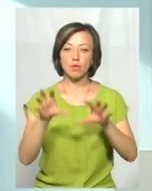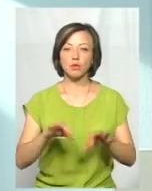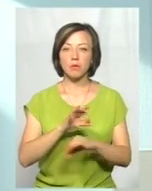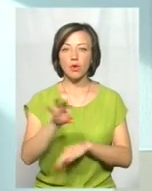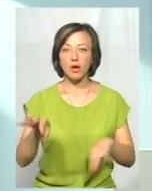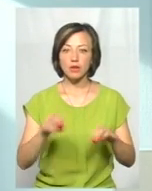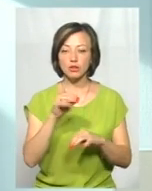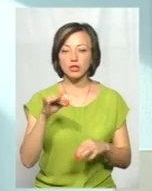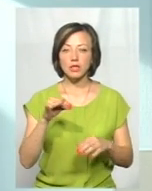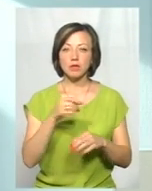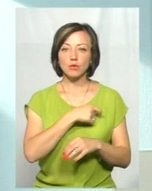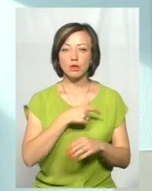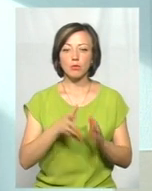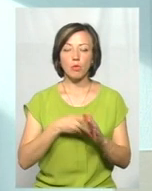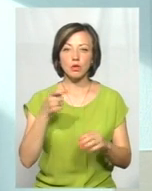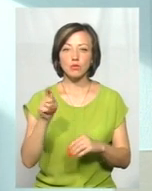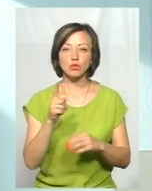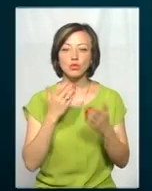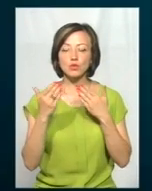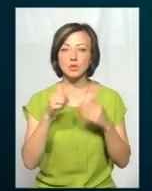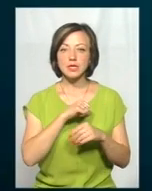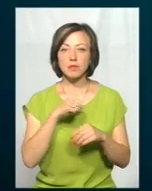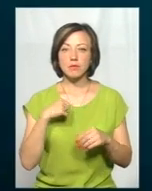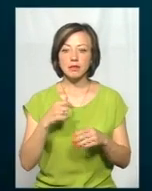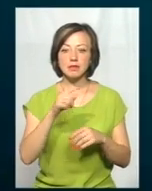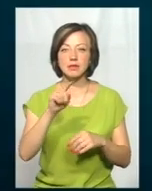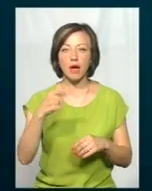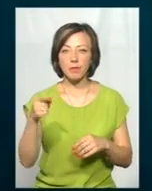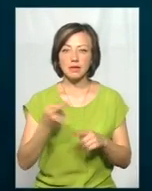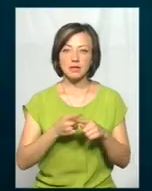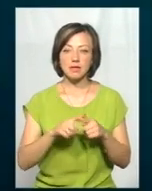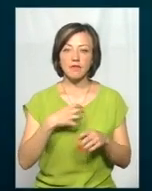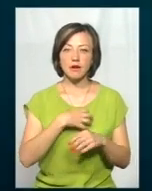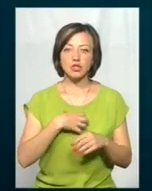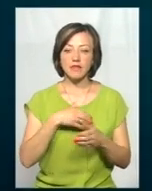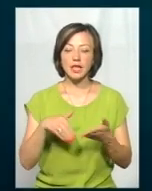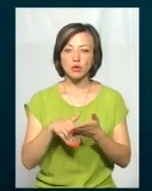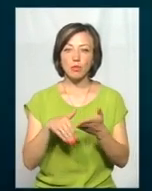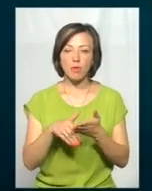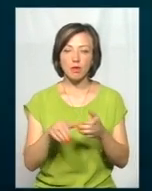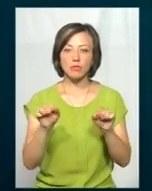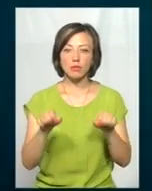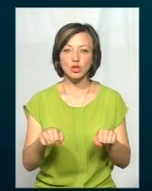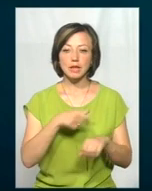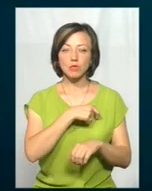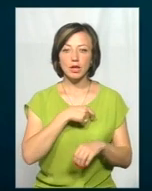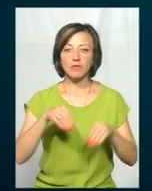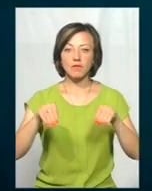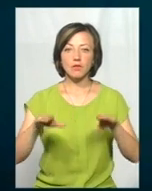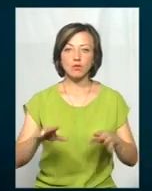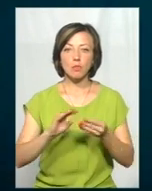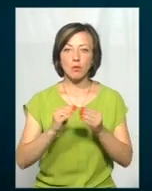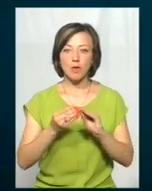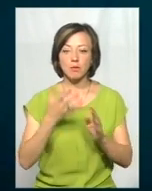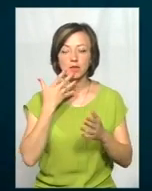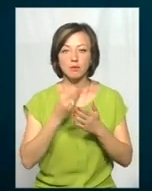чи депутати подають. Що стосується самих запитів, то депутатський запит – це дуже важливий інструмент, за допомогою якого депутат може вирішувати проблеми